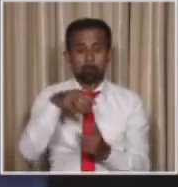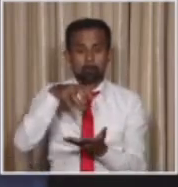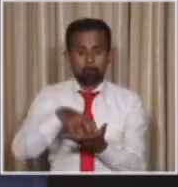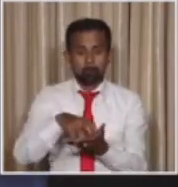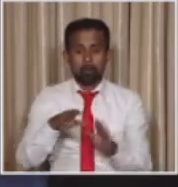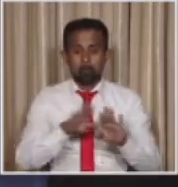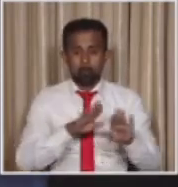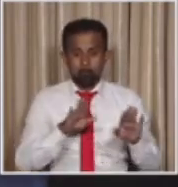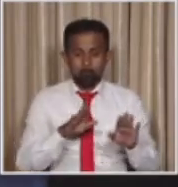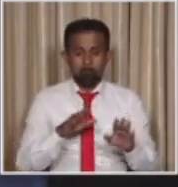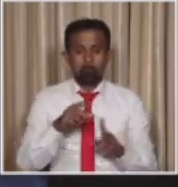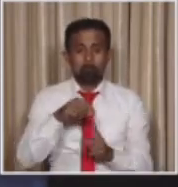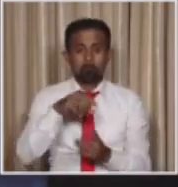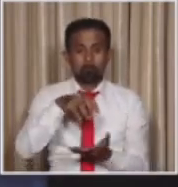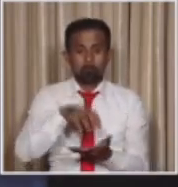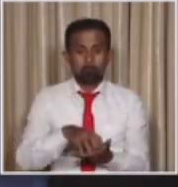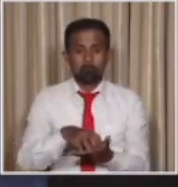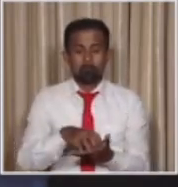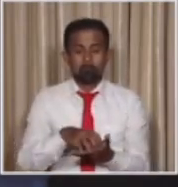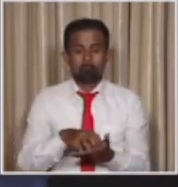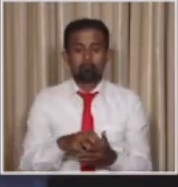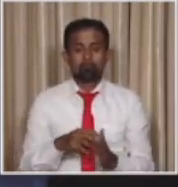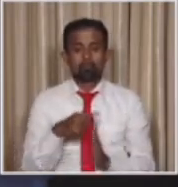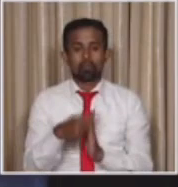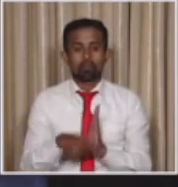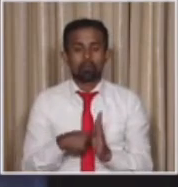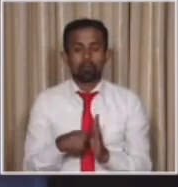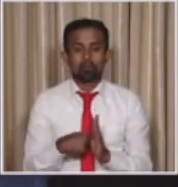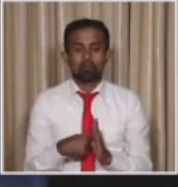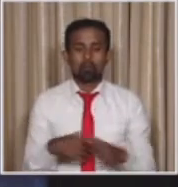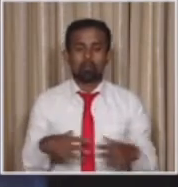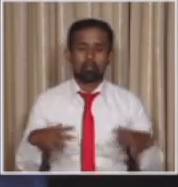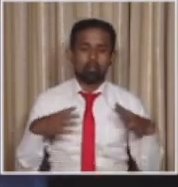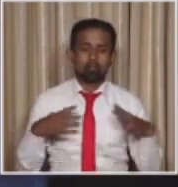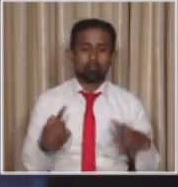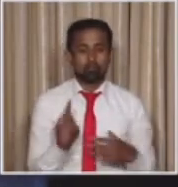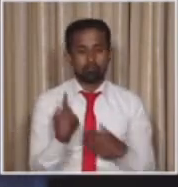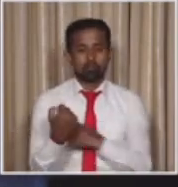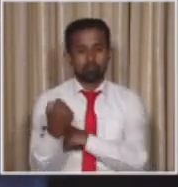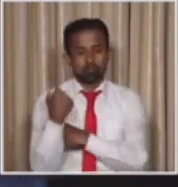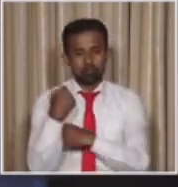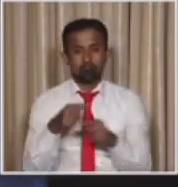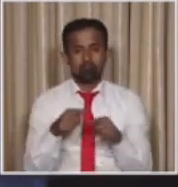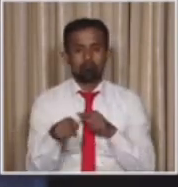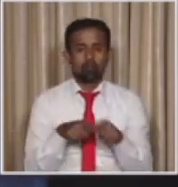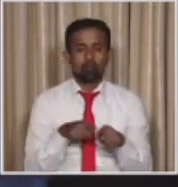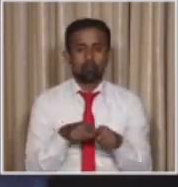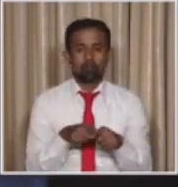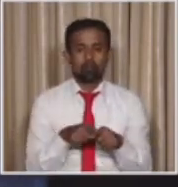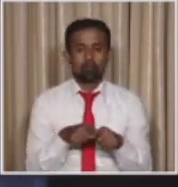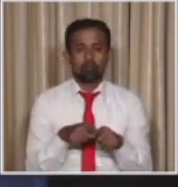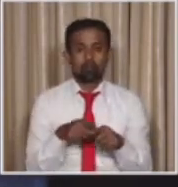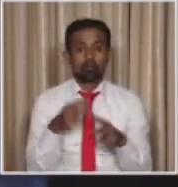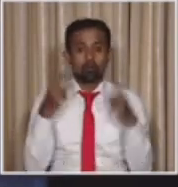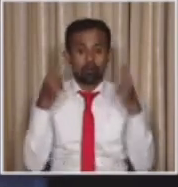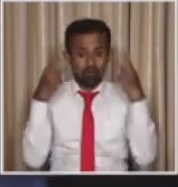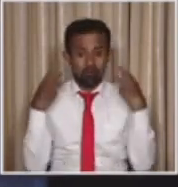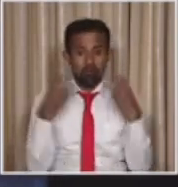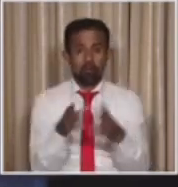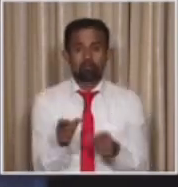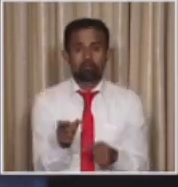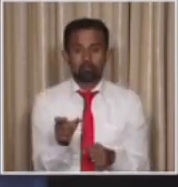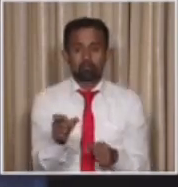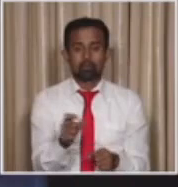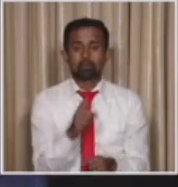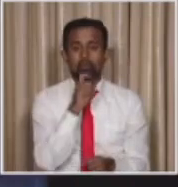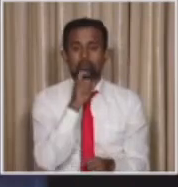සභාවත් පාලනය කරන ප්‍රාදේශ සභා ටික අත්තාට පස්සේ මේ රටේ නිකම් ඒකාධිපති පාලනයක් ඇදිලා තියෙනවා එතකොට ඔය සියත මර්ධනය වගේ